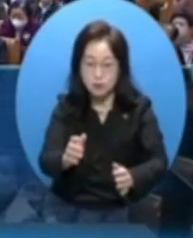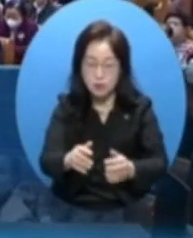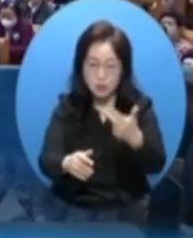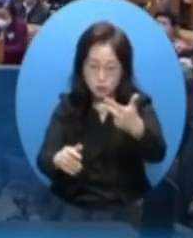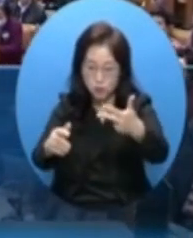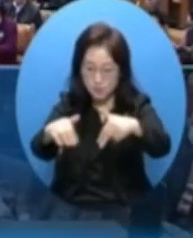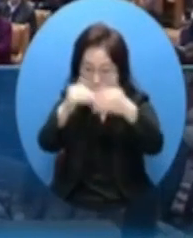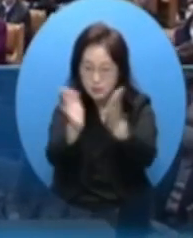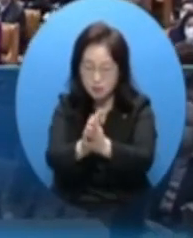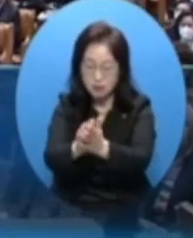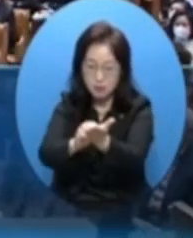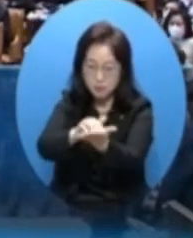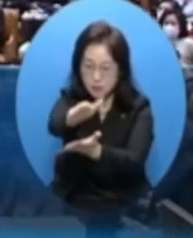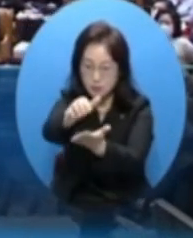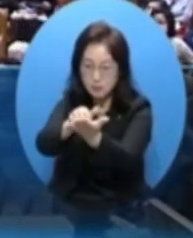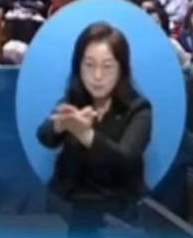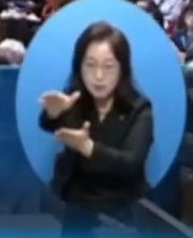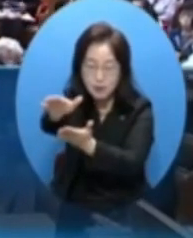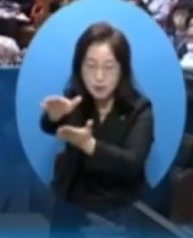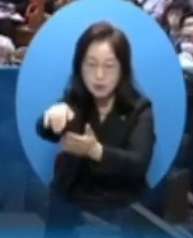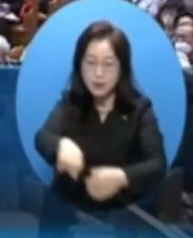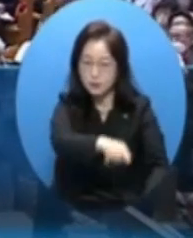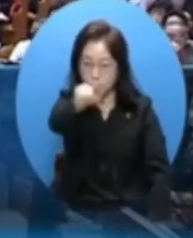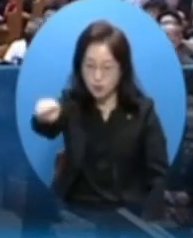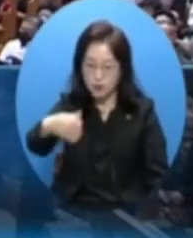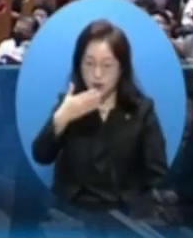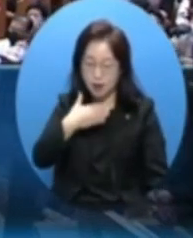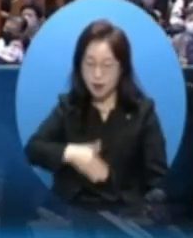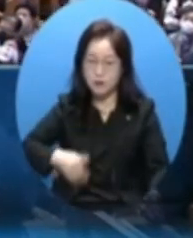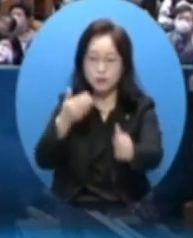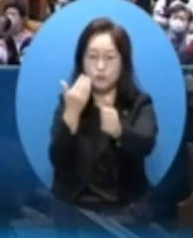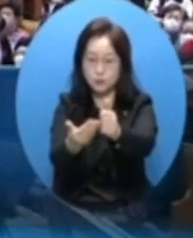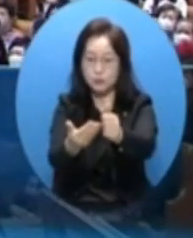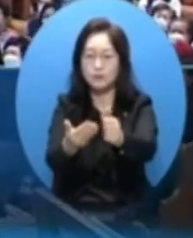반드시 쫓아내실 줄을 이곳으로서 너희가 알리라